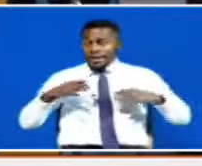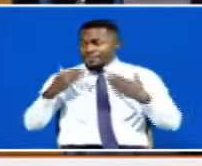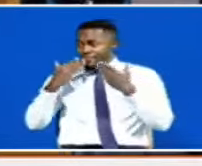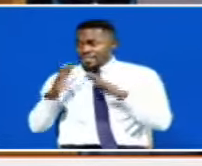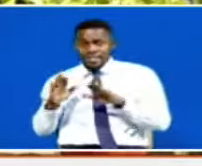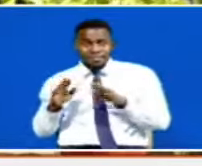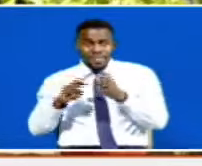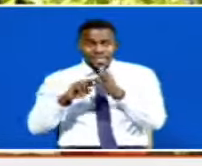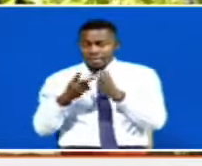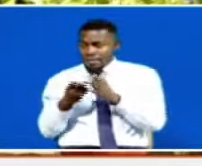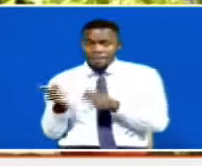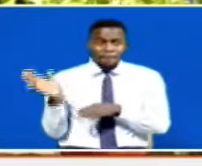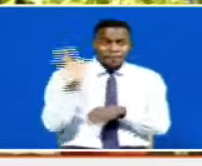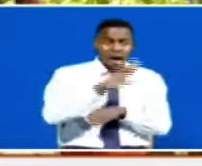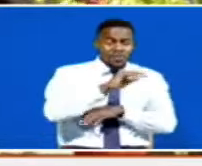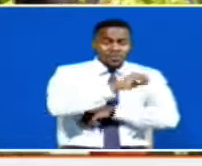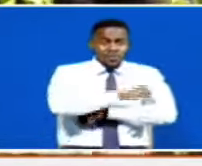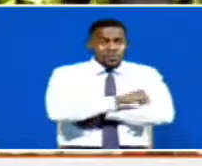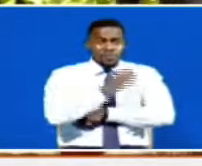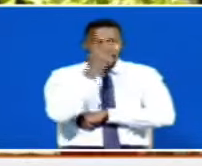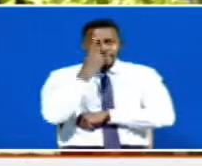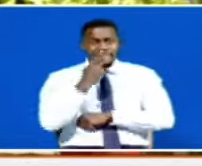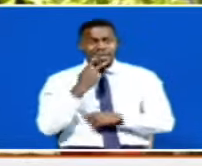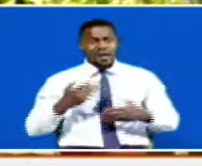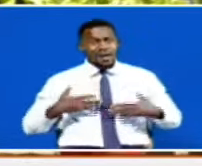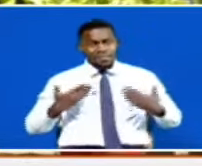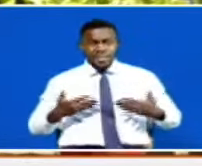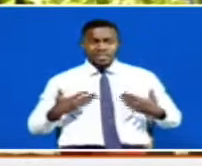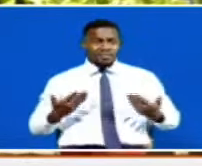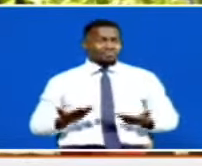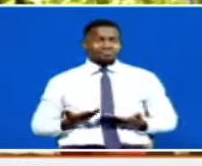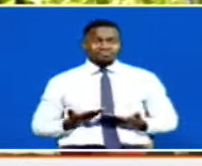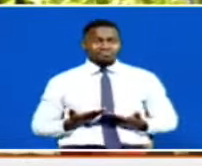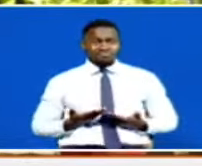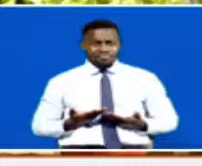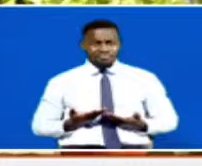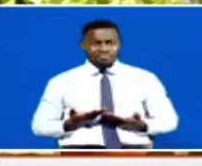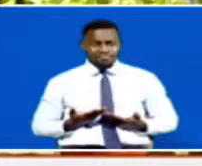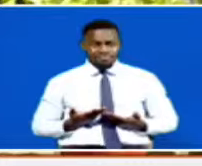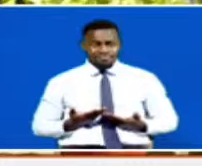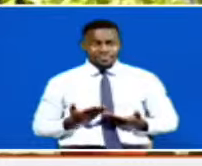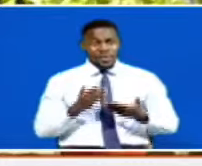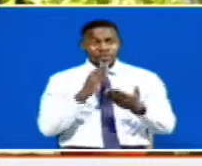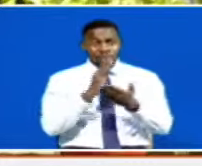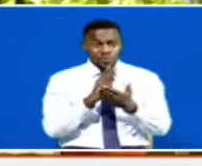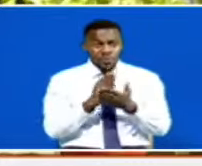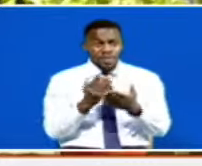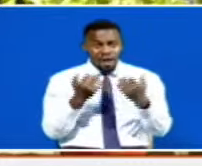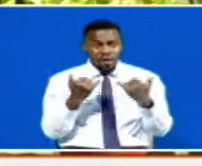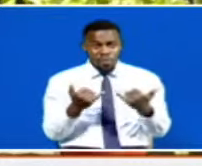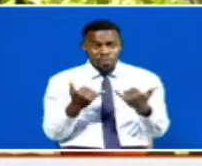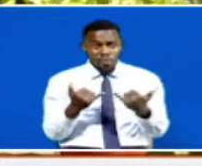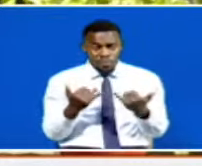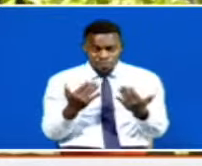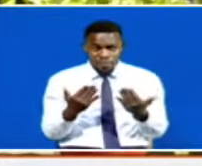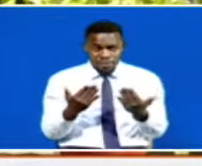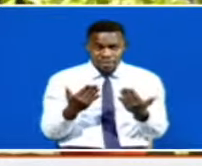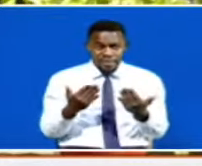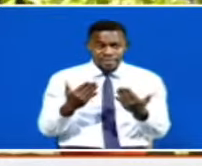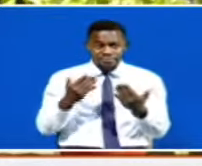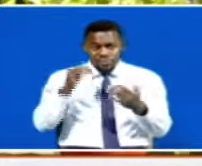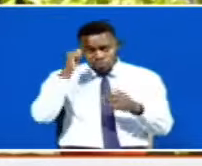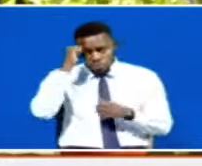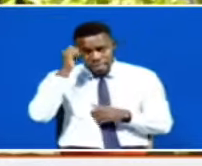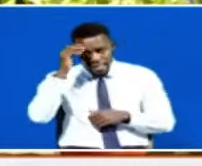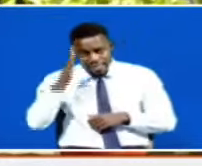waondokee majumbani. Ni ile tumekuja hapa asubuhi watu walikuwa wengi. Alafu najua ni saini system. Lazima mtoto awekwe